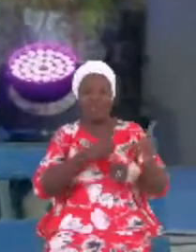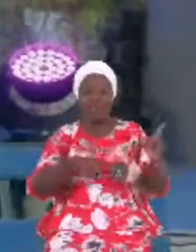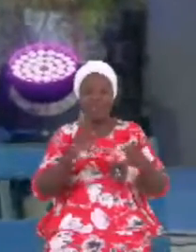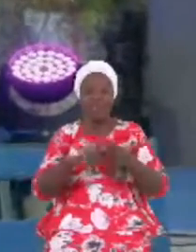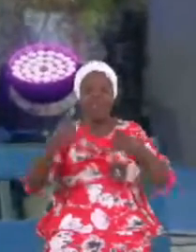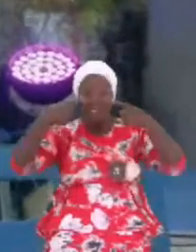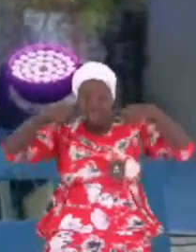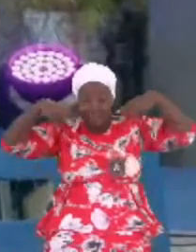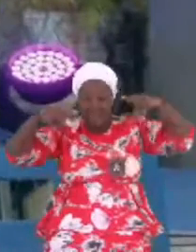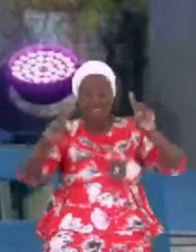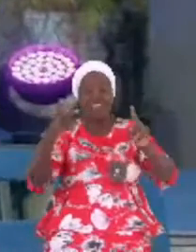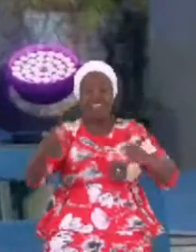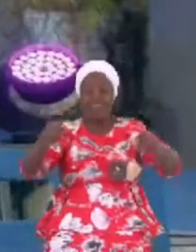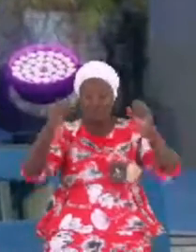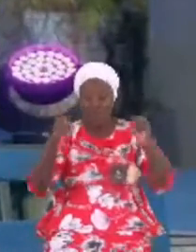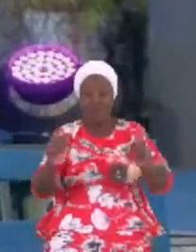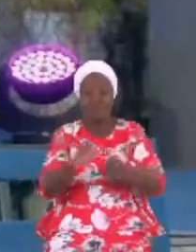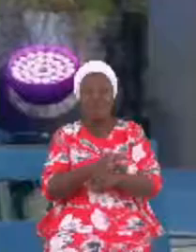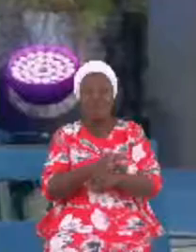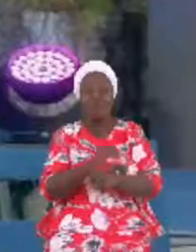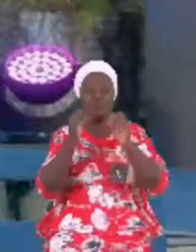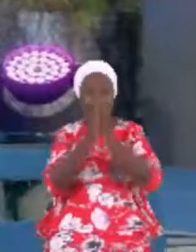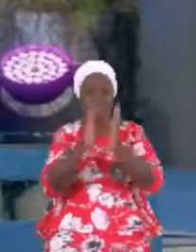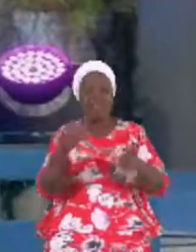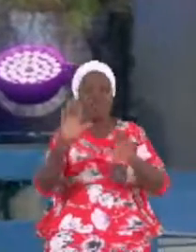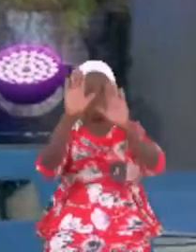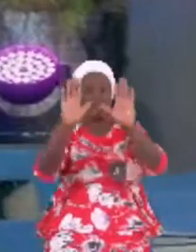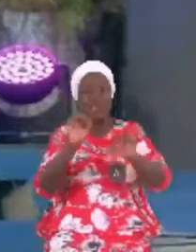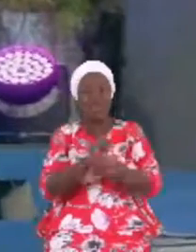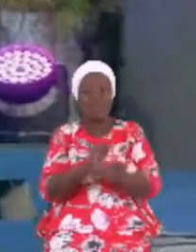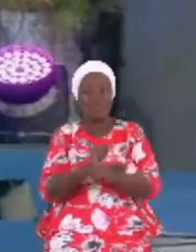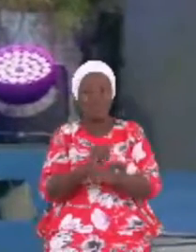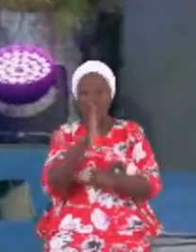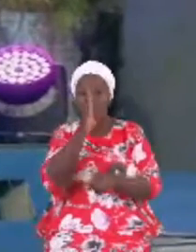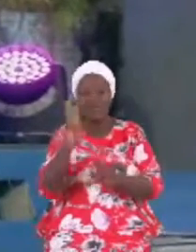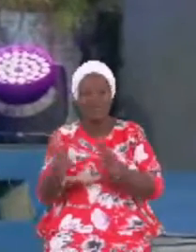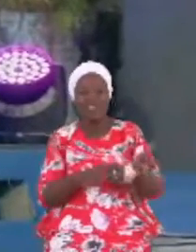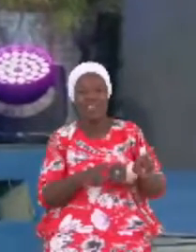Seigneur, pour déclarer la prière de miracle.